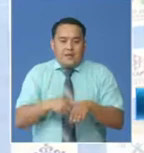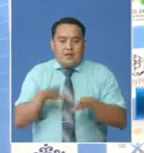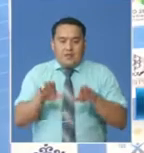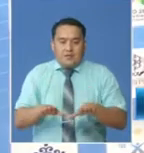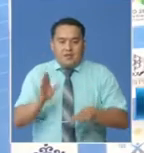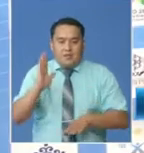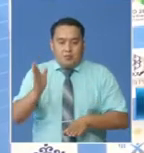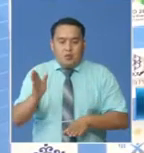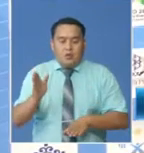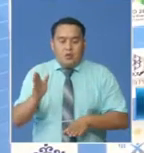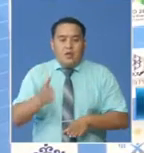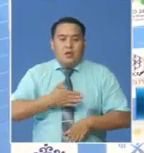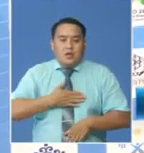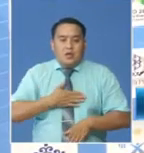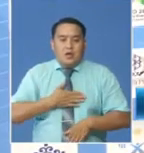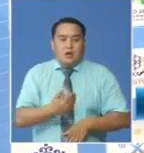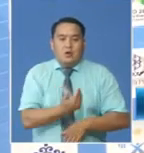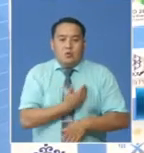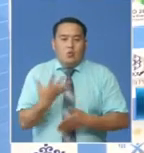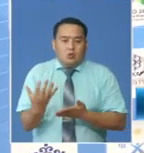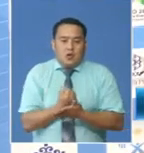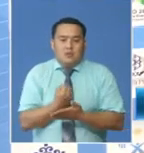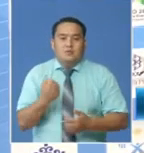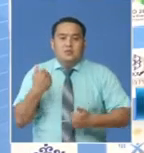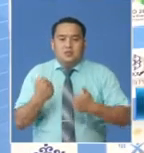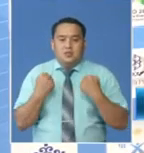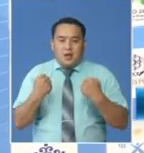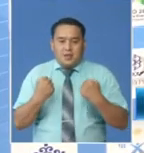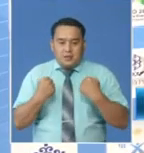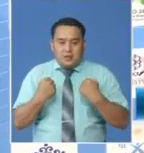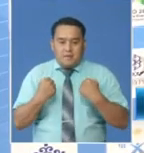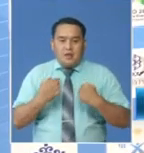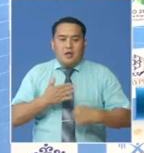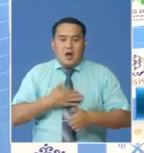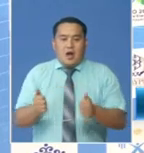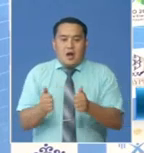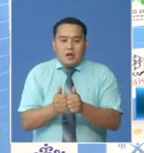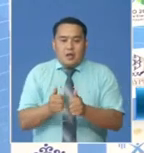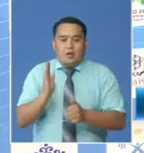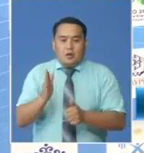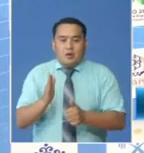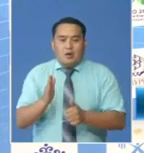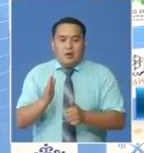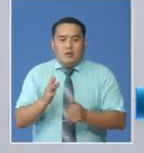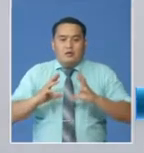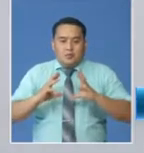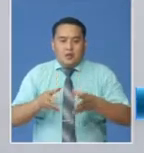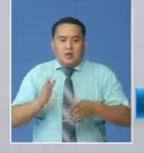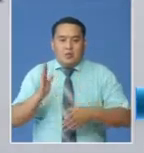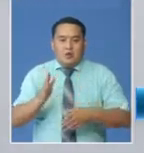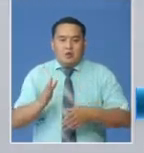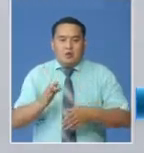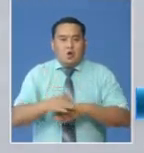Ну, я, конечно, желаю удачи спортсменам. Я с этим спортсменом буду рядом, и в Ашхабаде буду, на чемпионате мира.